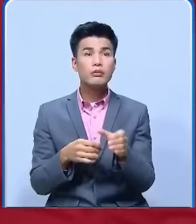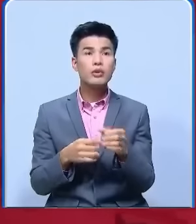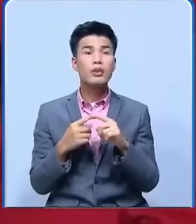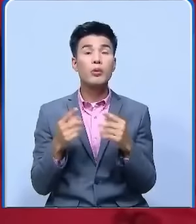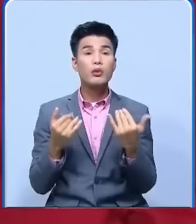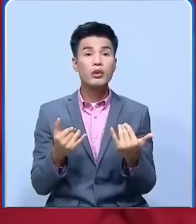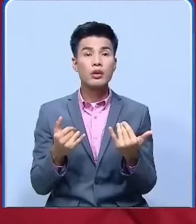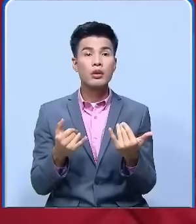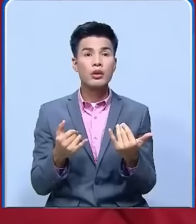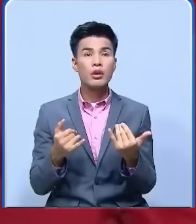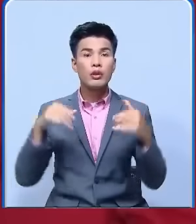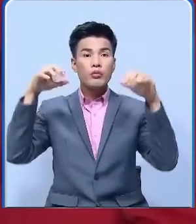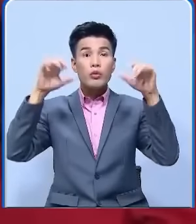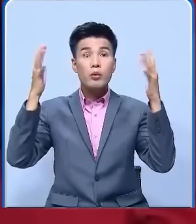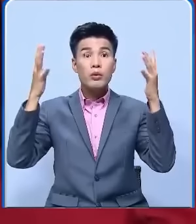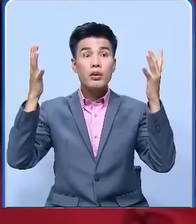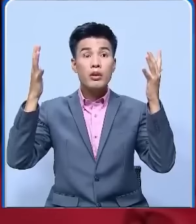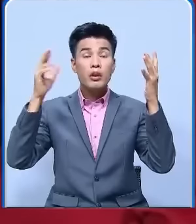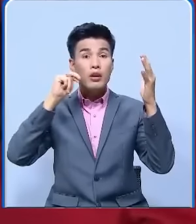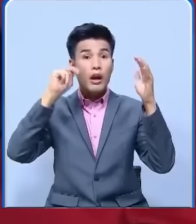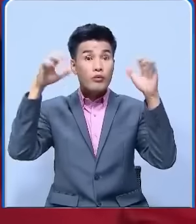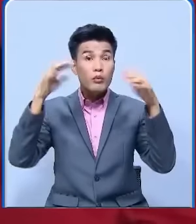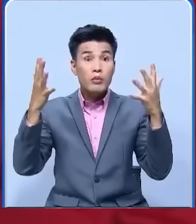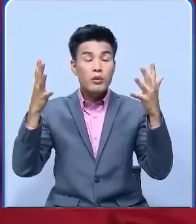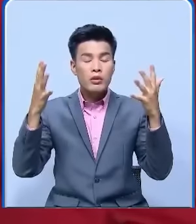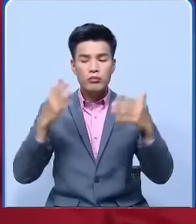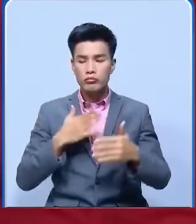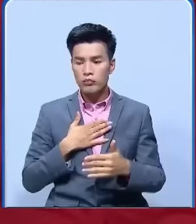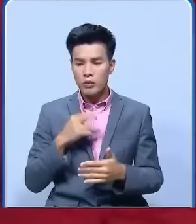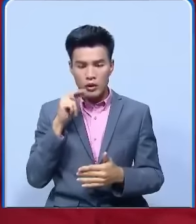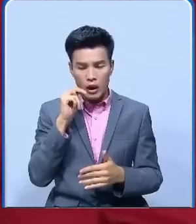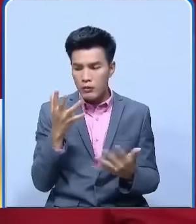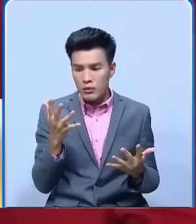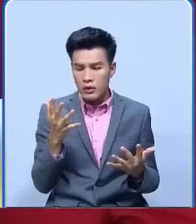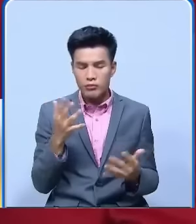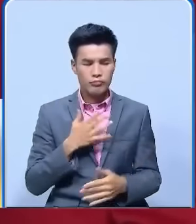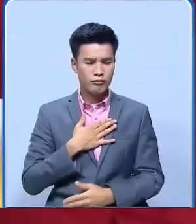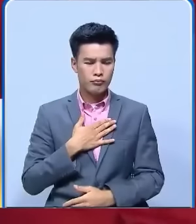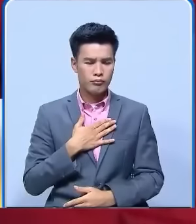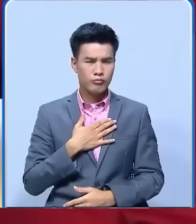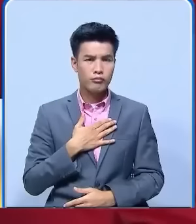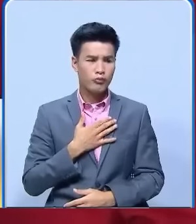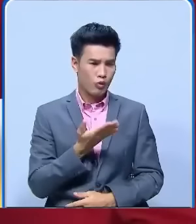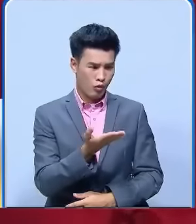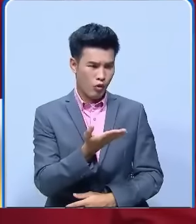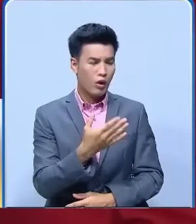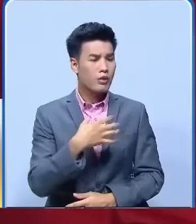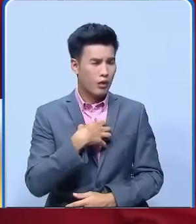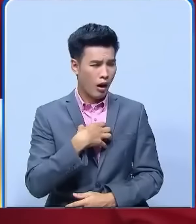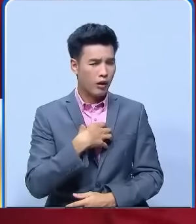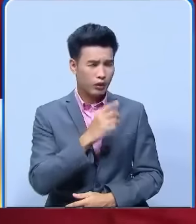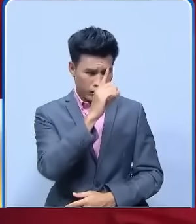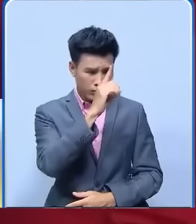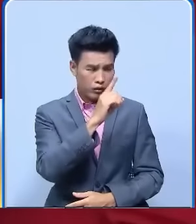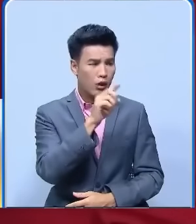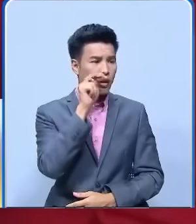กับว่าเป็นช่วงที่ฝนทิ้งช่วงค่ะไม่มีฝนครับก็เลยไม่ค่อยมีน้ำมาดื่มอ่ะครับก็เลยบอกพี่ดุ๊กว่าสิ่งที่นูอยากได้มากที่สุดตอนนี้